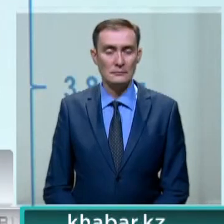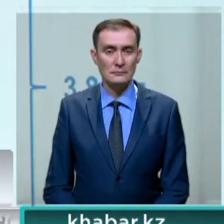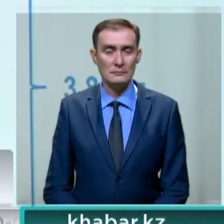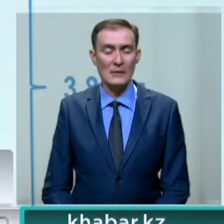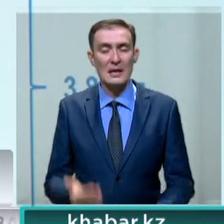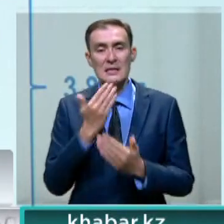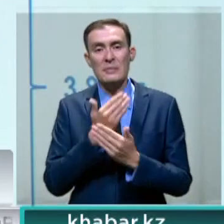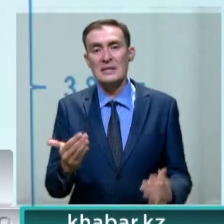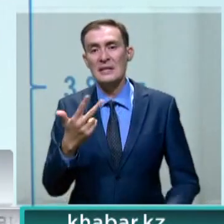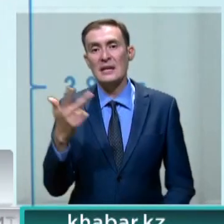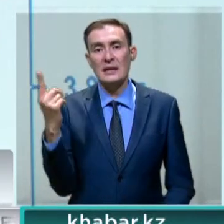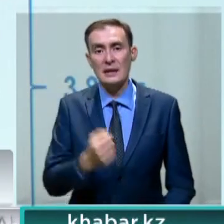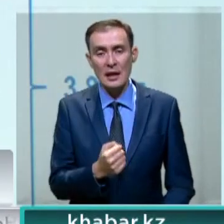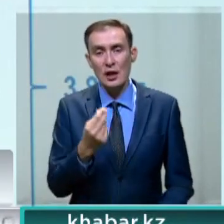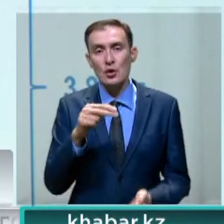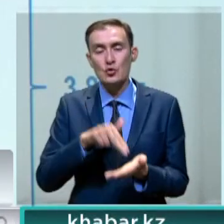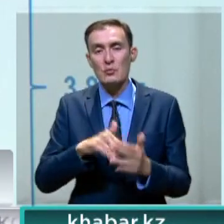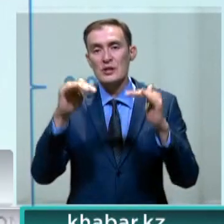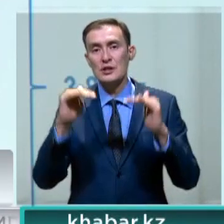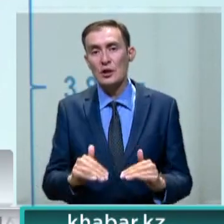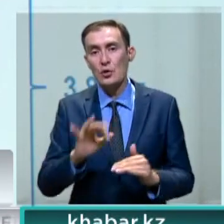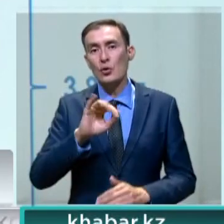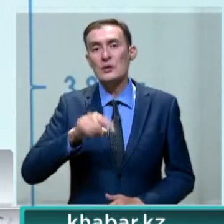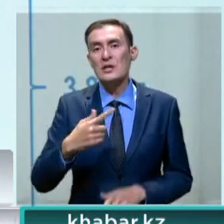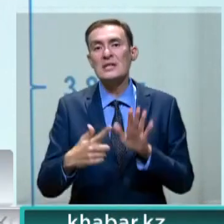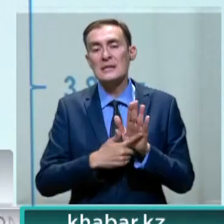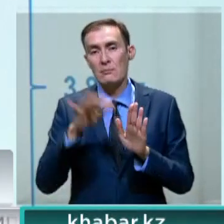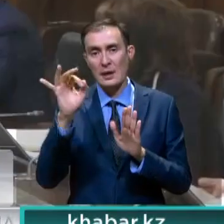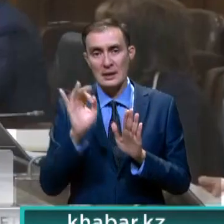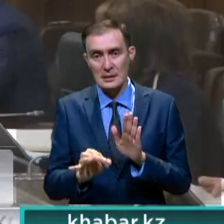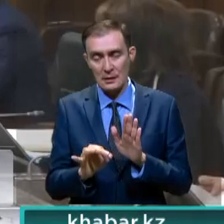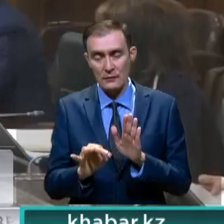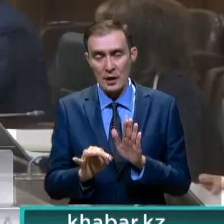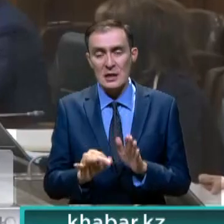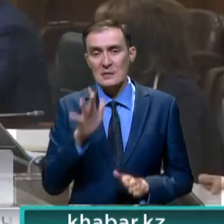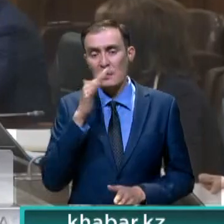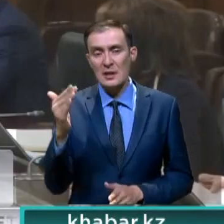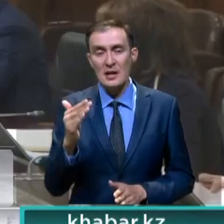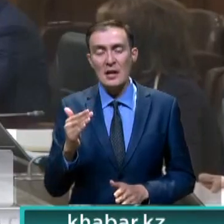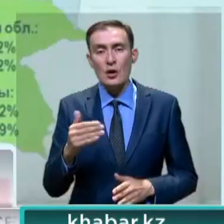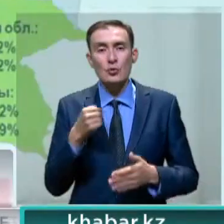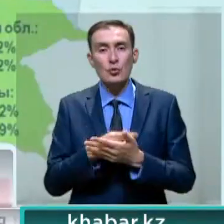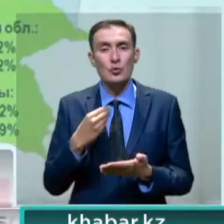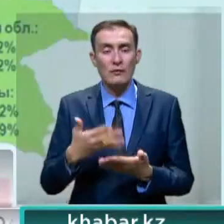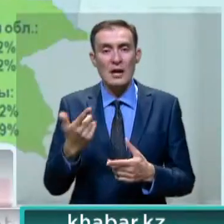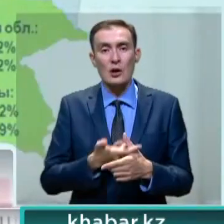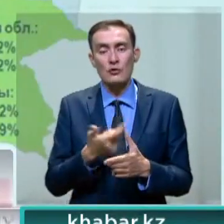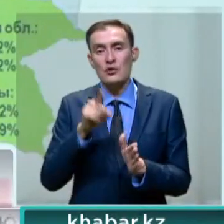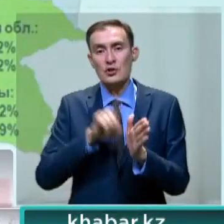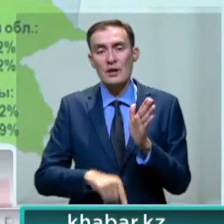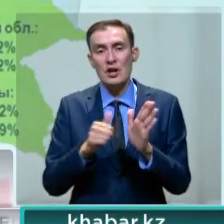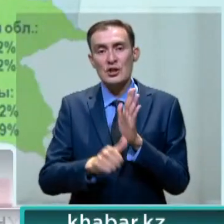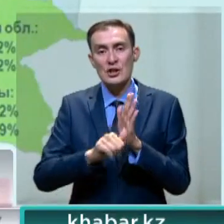За последние три недели цены снижены на 0,7 пункта. С момента их пикового роста картофель подешевел